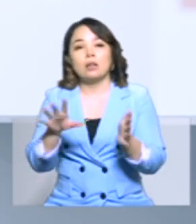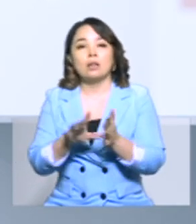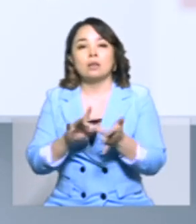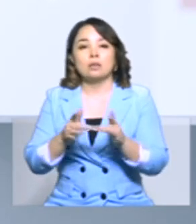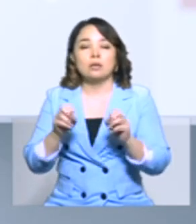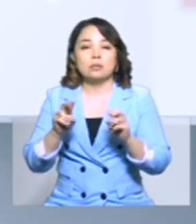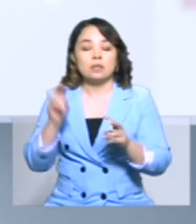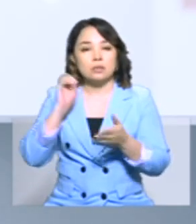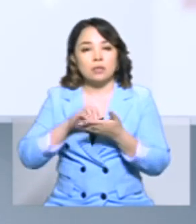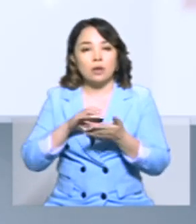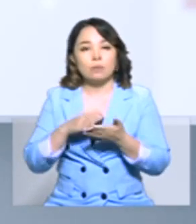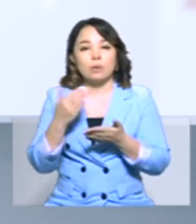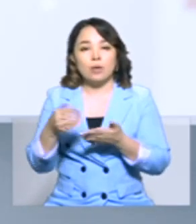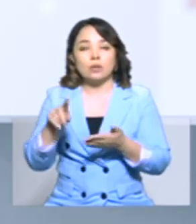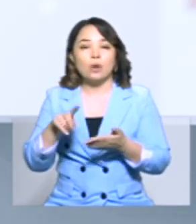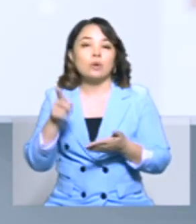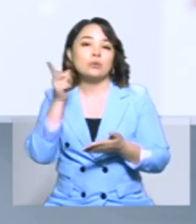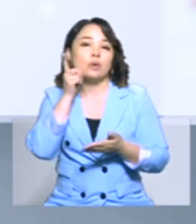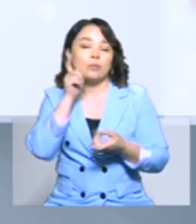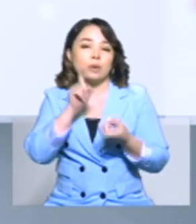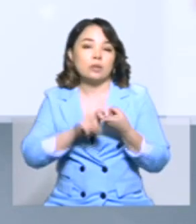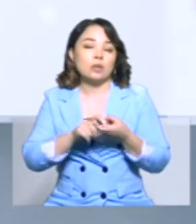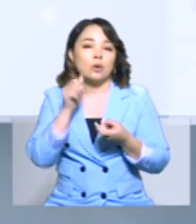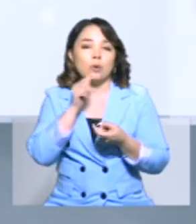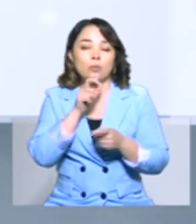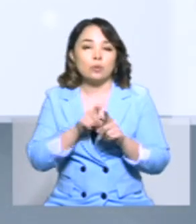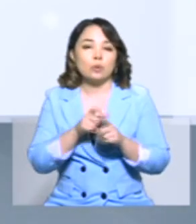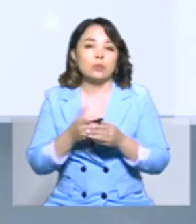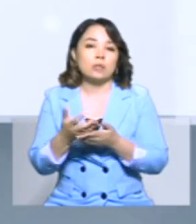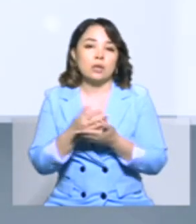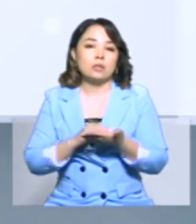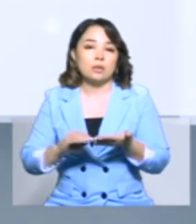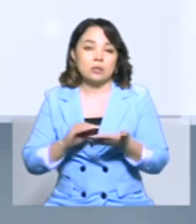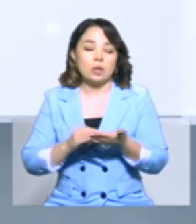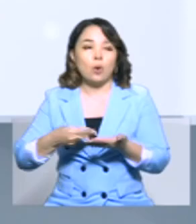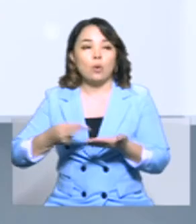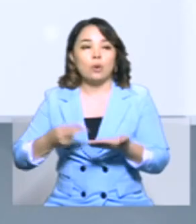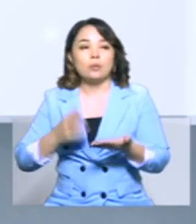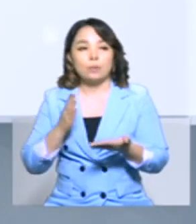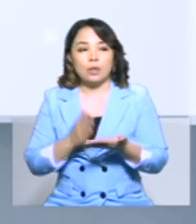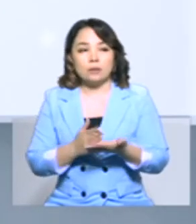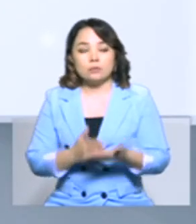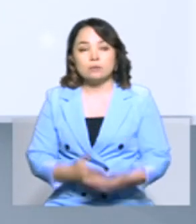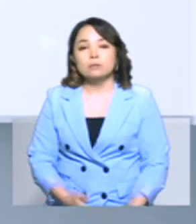цифрлық қолтаңба немесе телефон нөміріңізге келген құпия сөзді теру арқылы қол қоя аласыз.